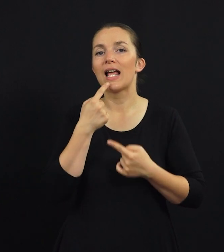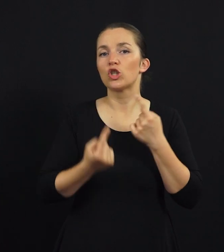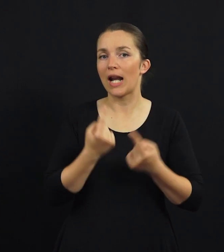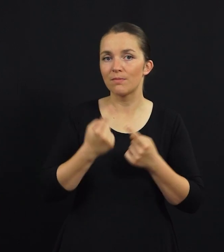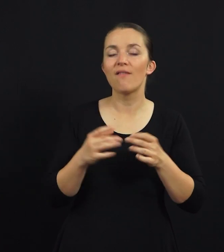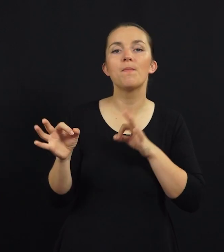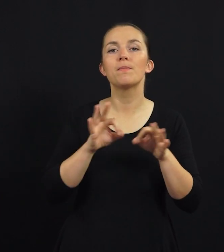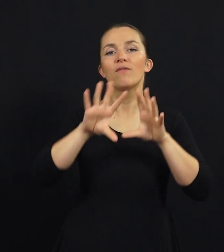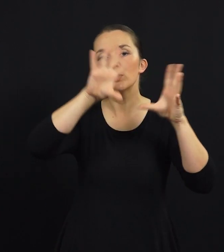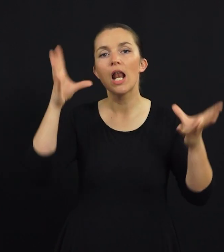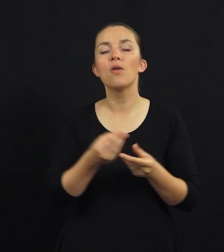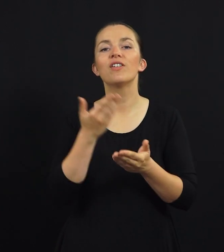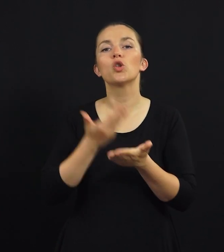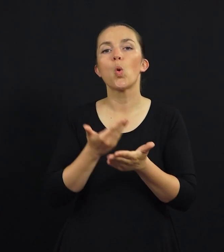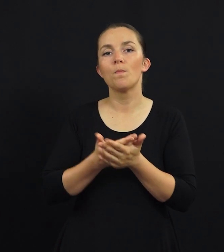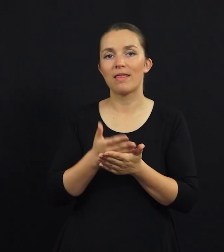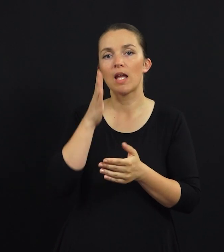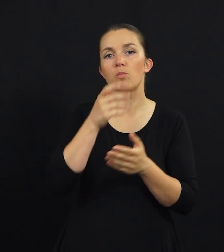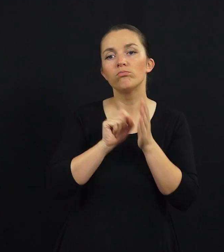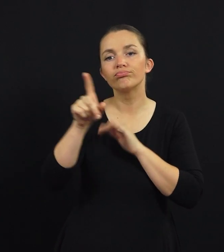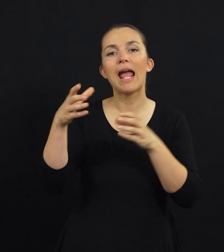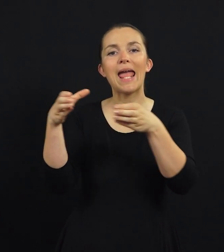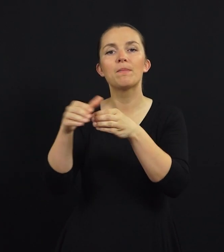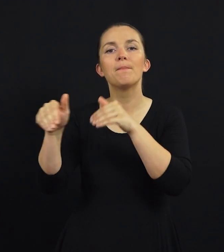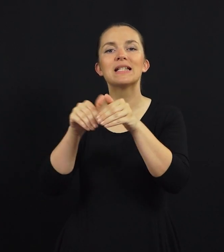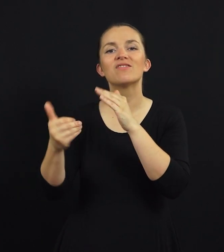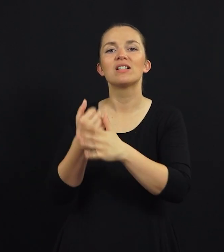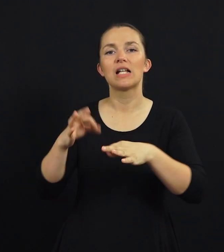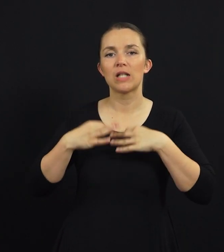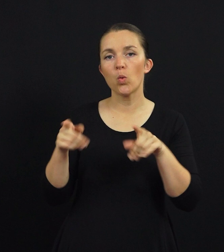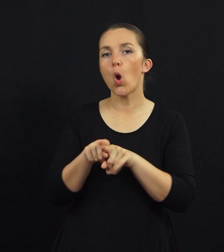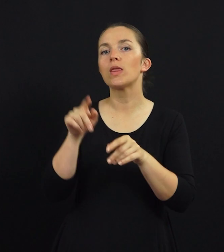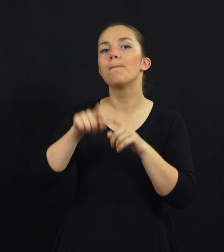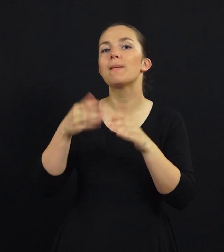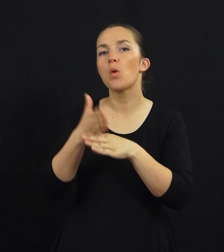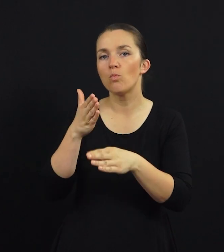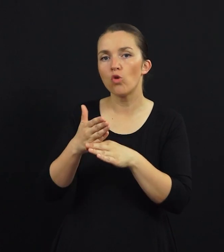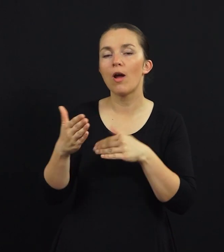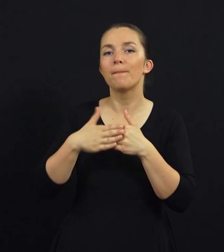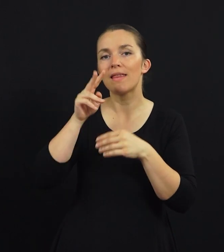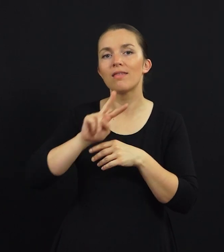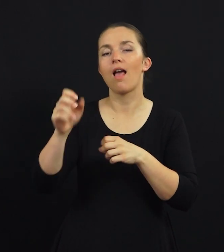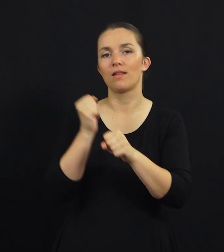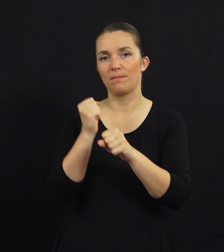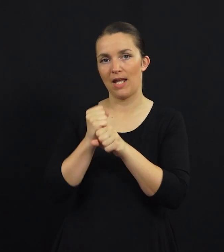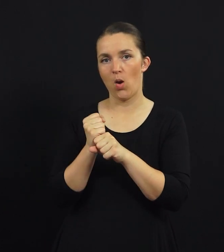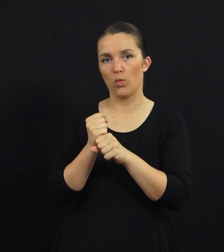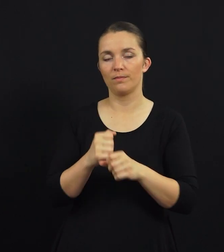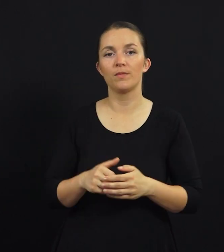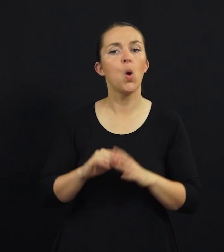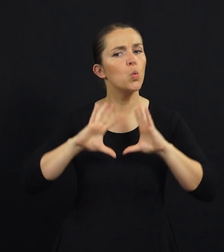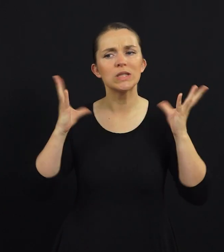današnje razprave pripravil celovit dokument, ki bo posredovan ekipi Ministrstva za zdravje kot pripomoček pri nadaljnjem